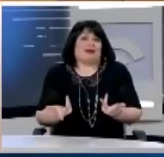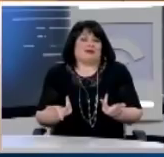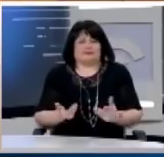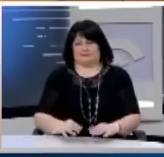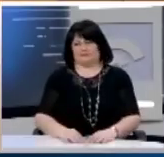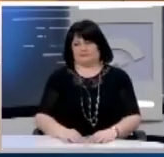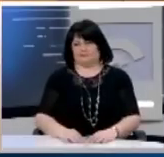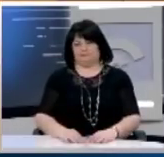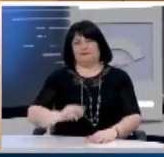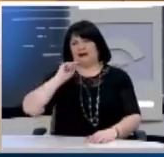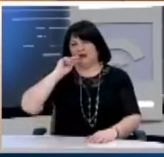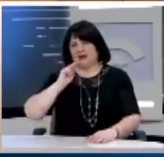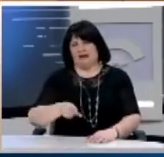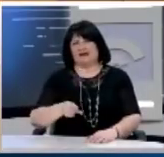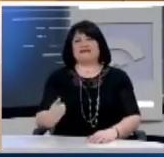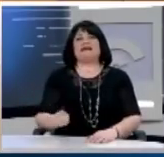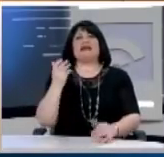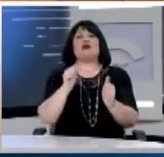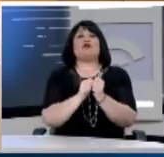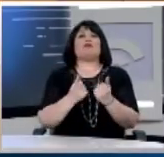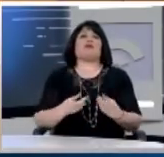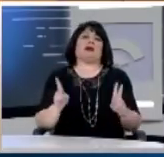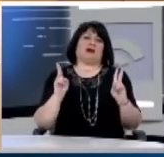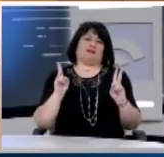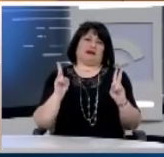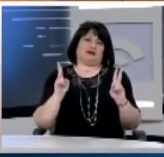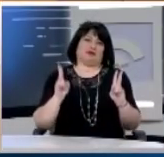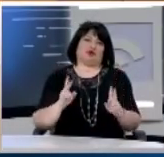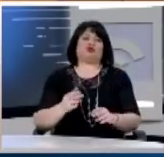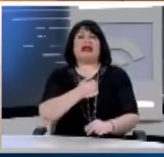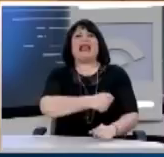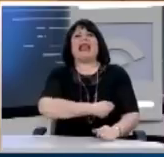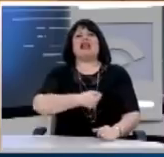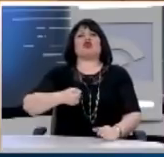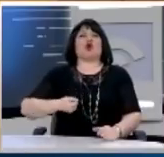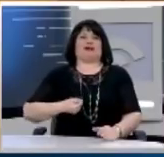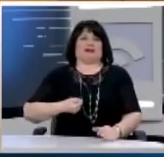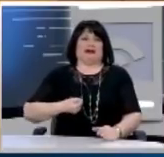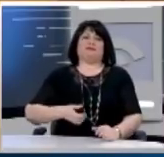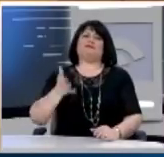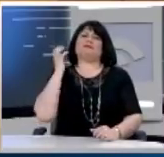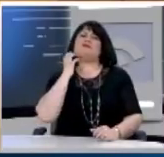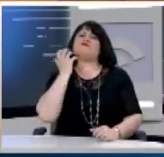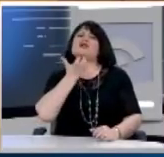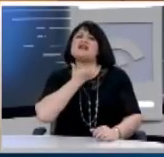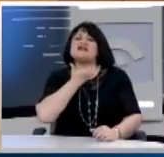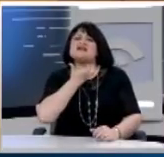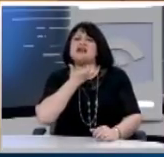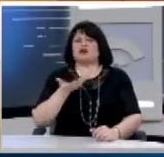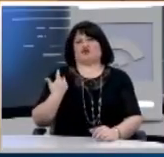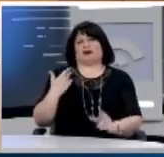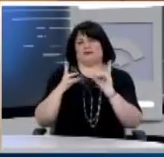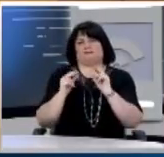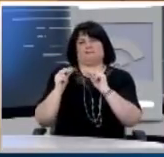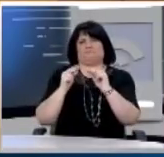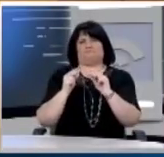Η απάντηση είναι ο νεοφιλελευθερισμός και η λιτότητα. Ο κύριος Βενιζέλος, σε μια προηγούμενη